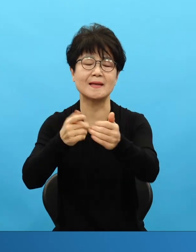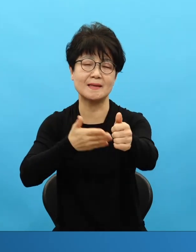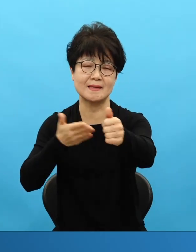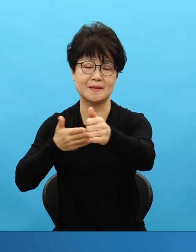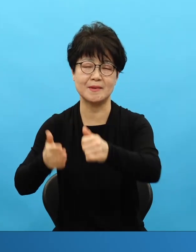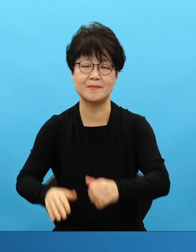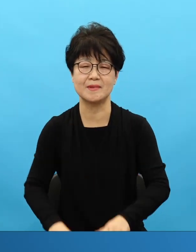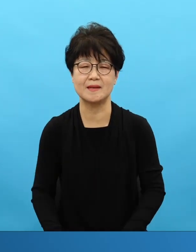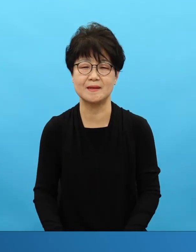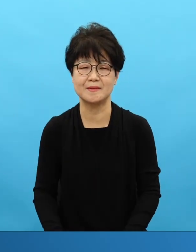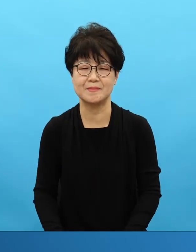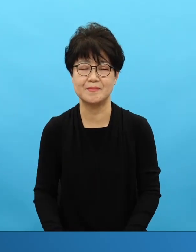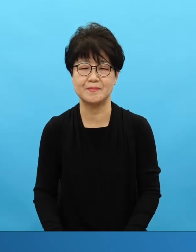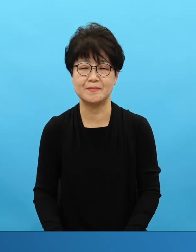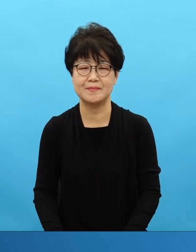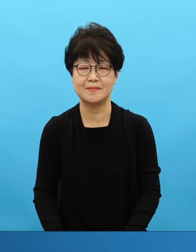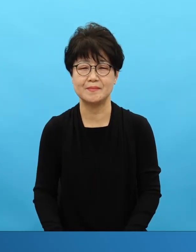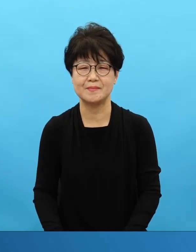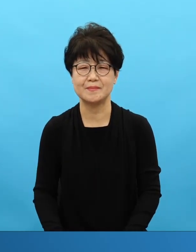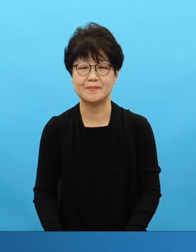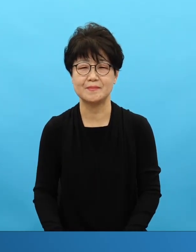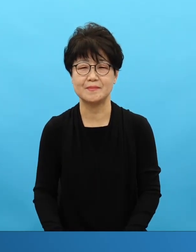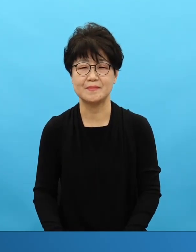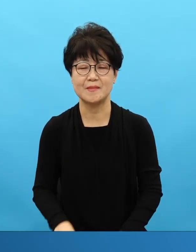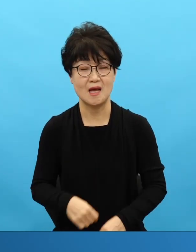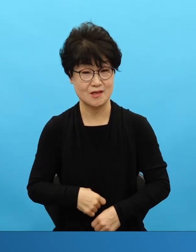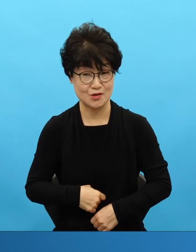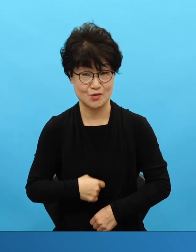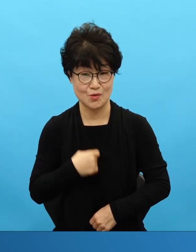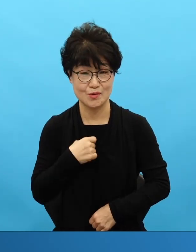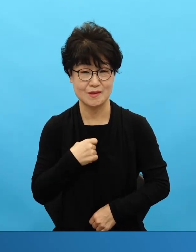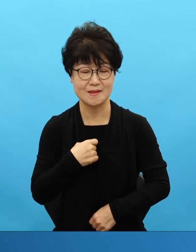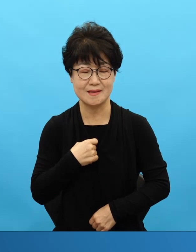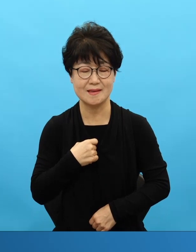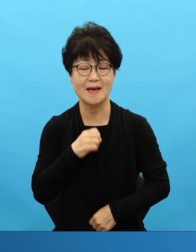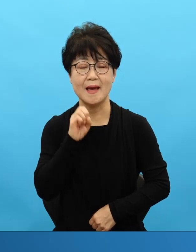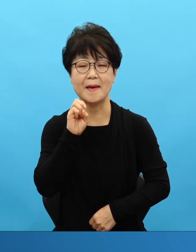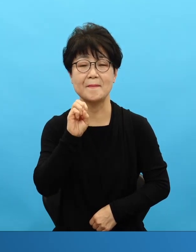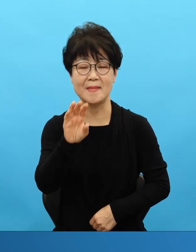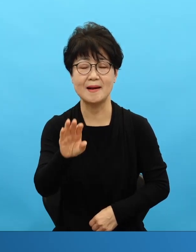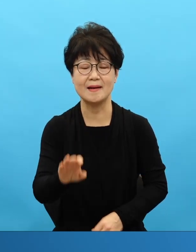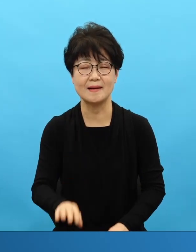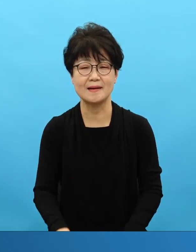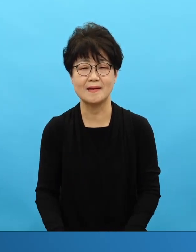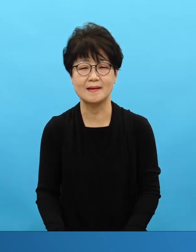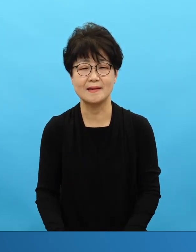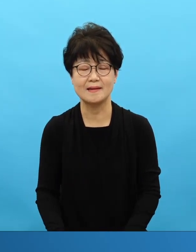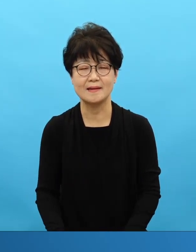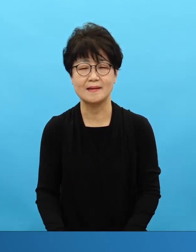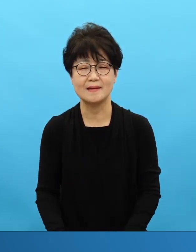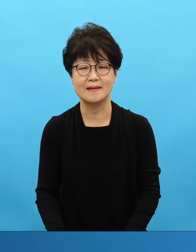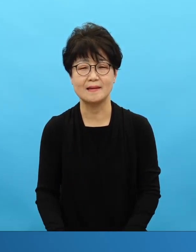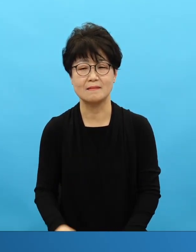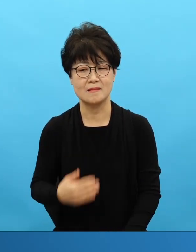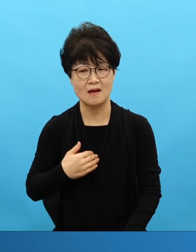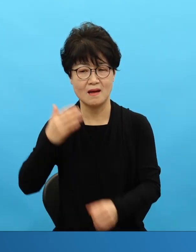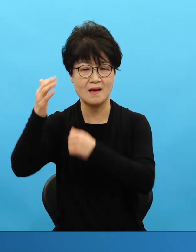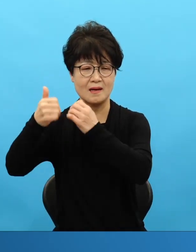discover it. 뭐 솔직한 말로 저는 이거 찾아기 전에는요 응답이 안